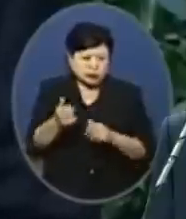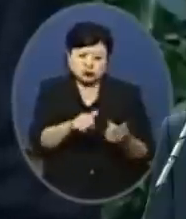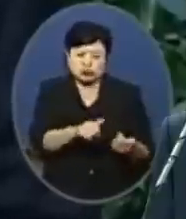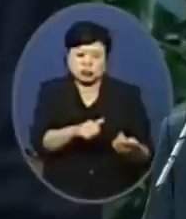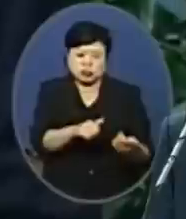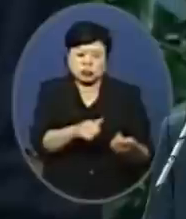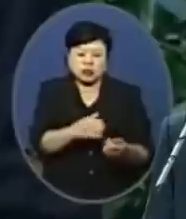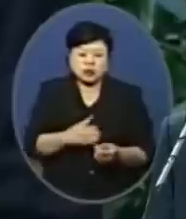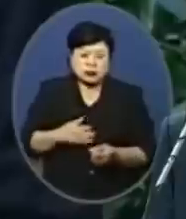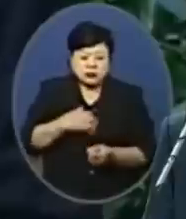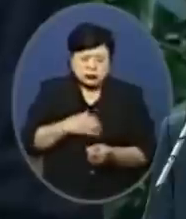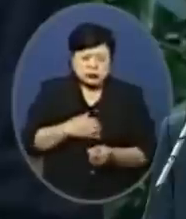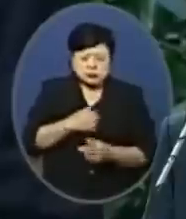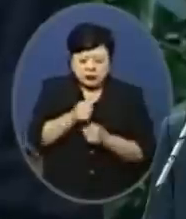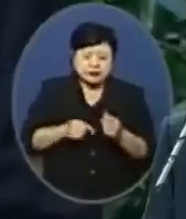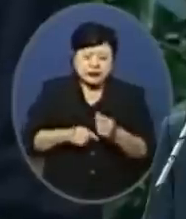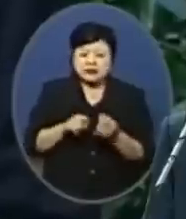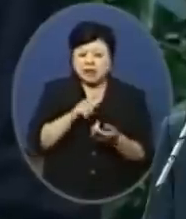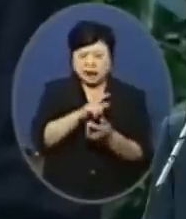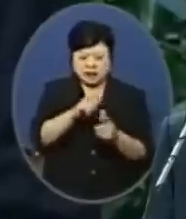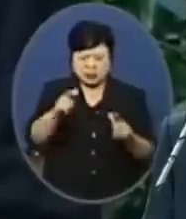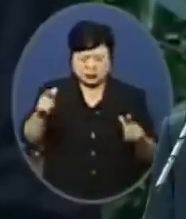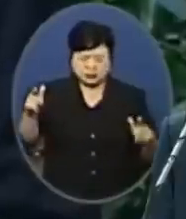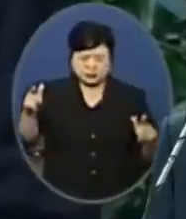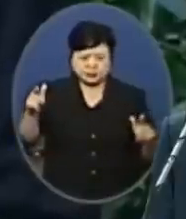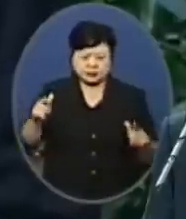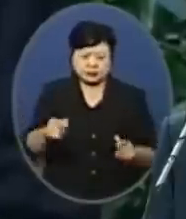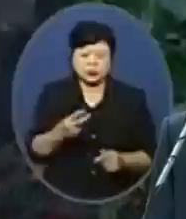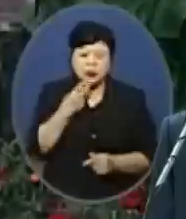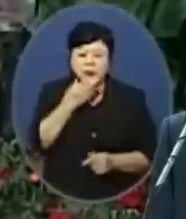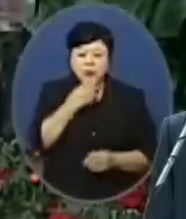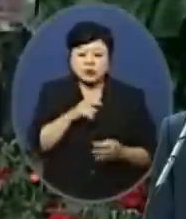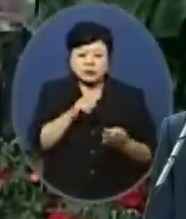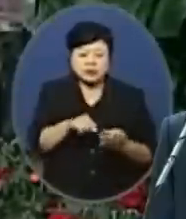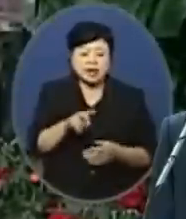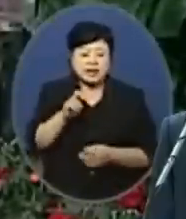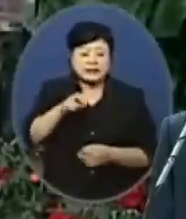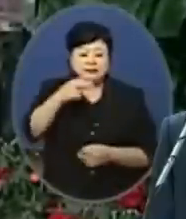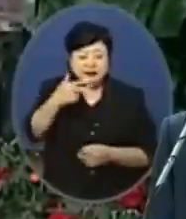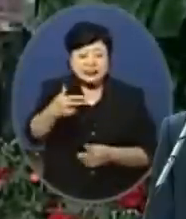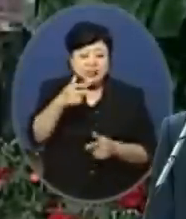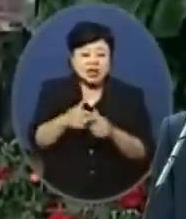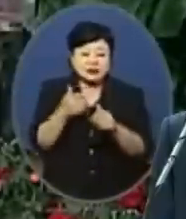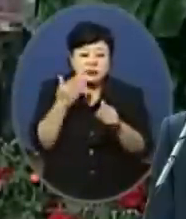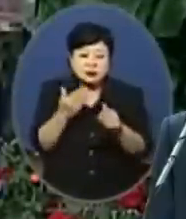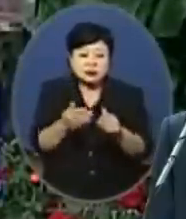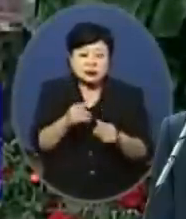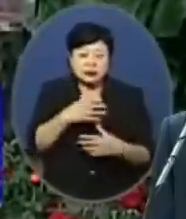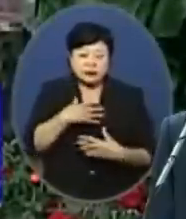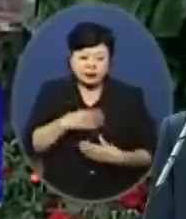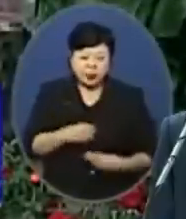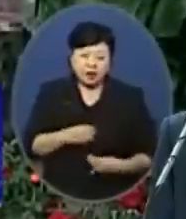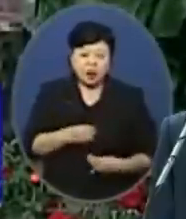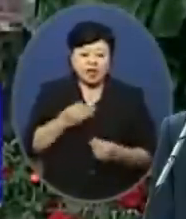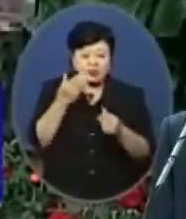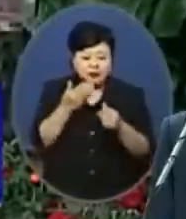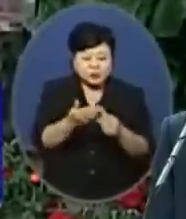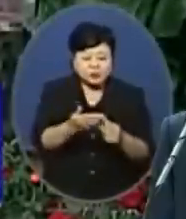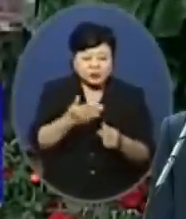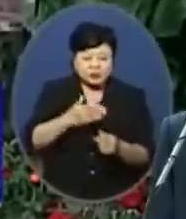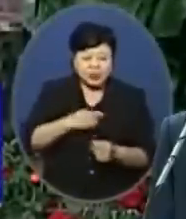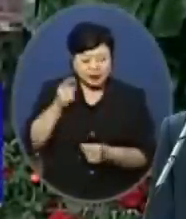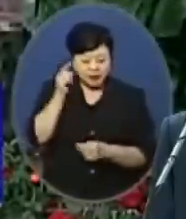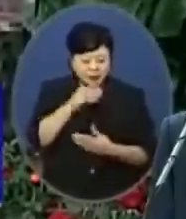이러한 근심은 절대로 하나님 뜻이 아닙니다. 요한복음 14장 27절에 예수님은 평안을 너희에게 끼치노니 곧